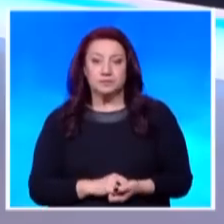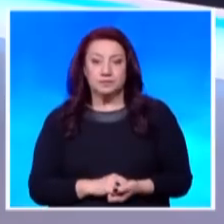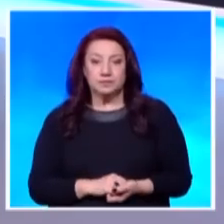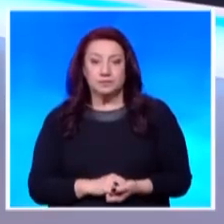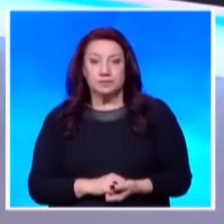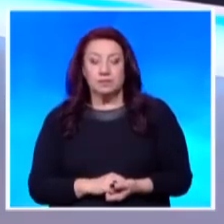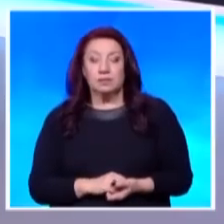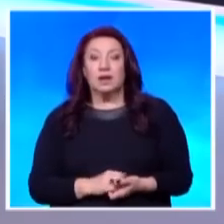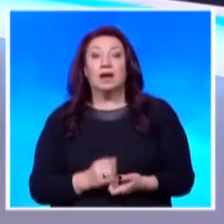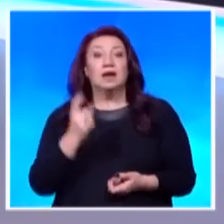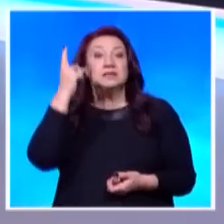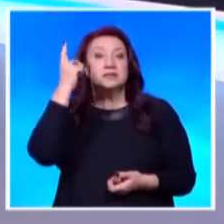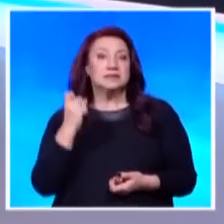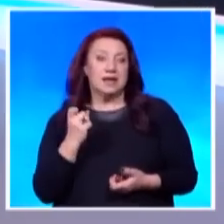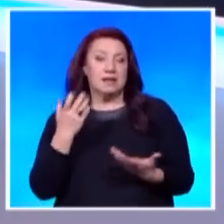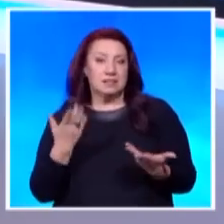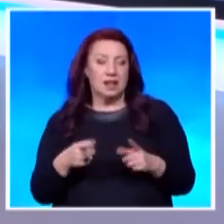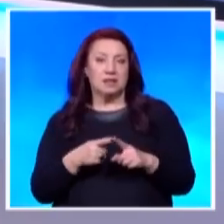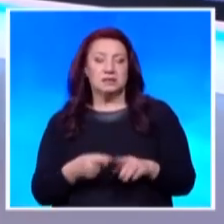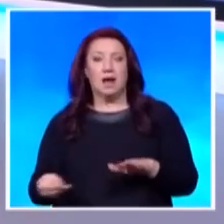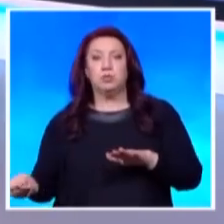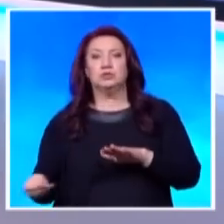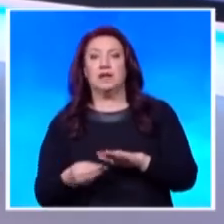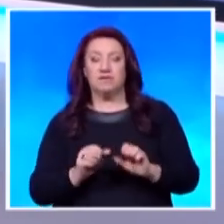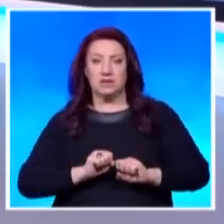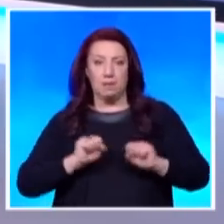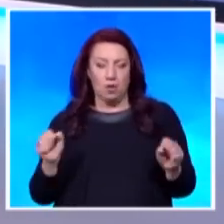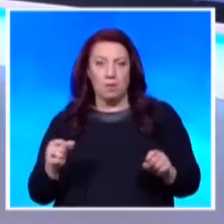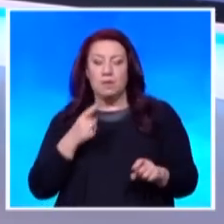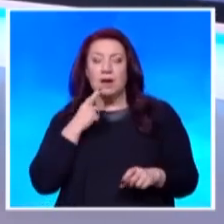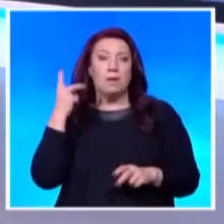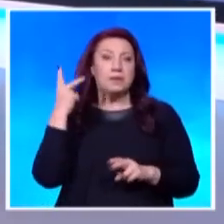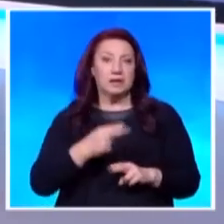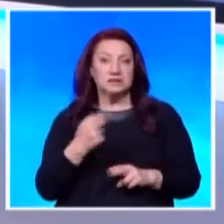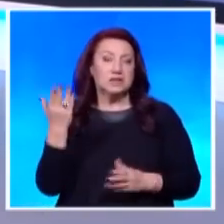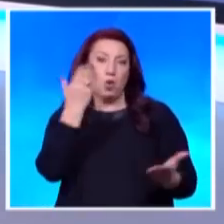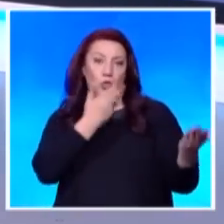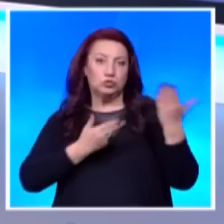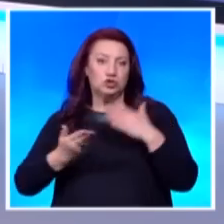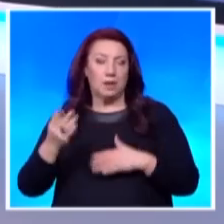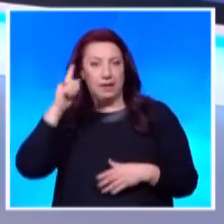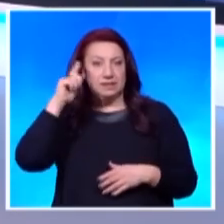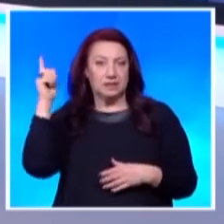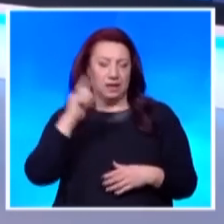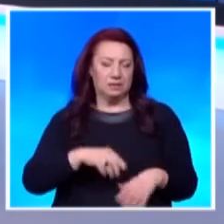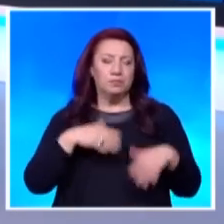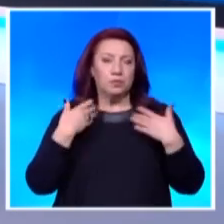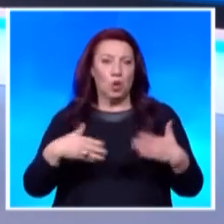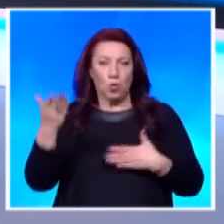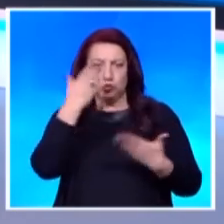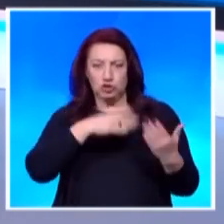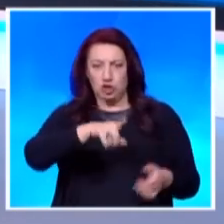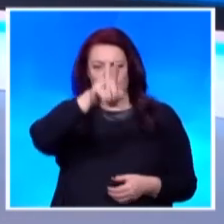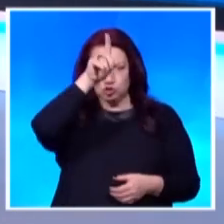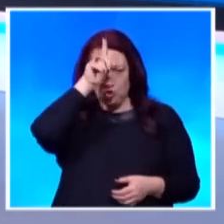Сигнал за поставени взривни устройства евакуира множество училища в страната и прекъсна учебния ден. Десетки училища в София, Бургас